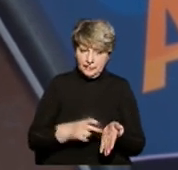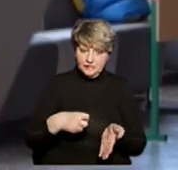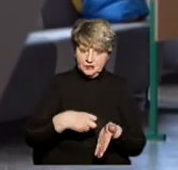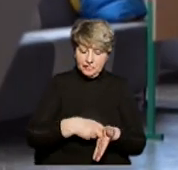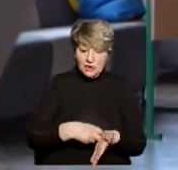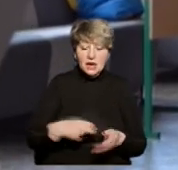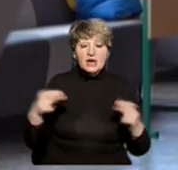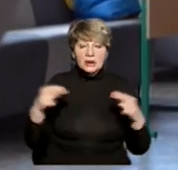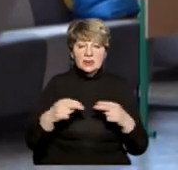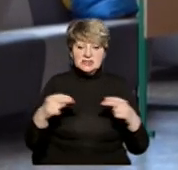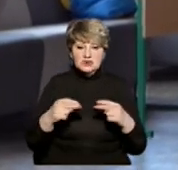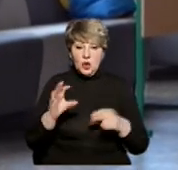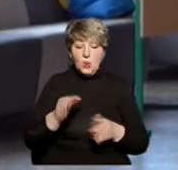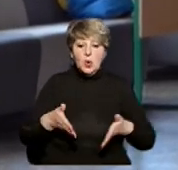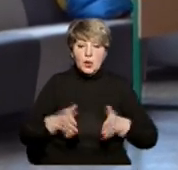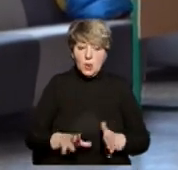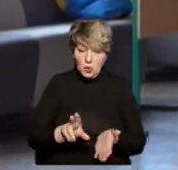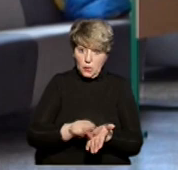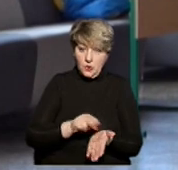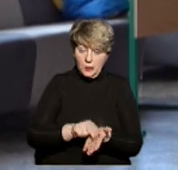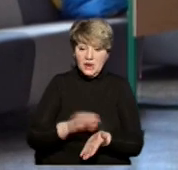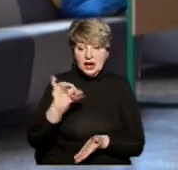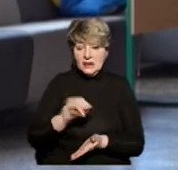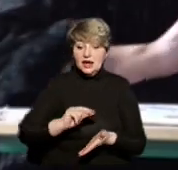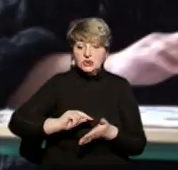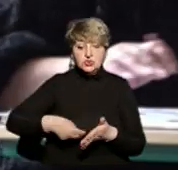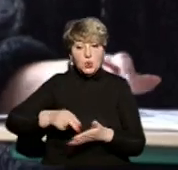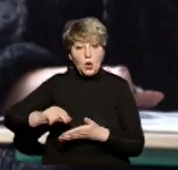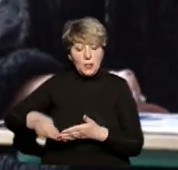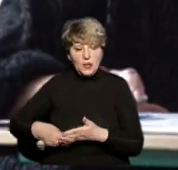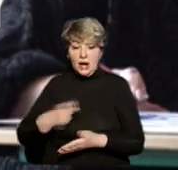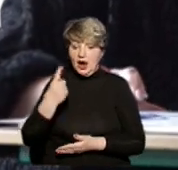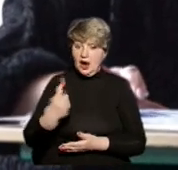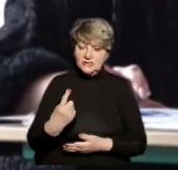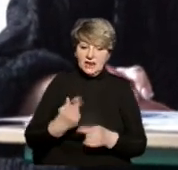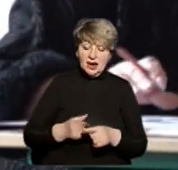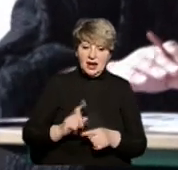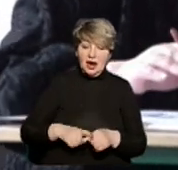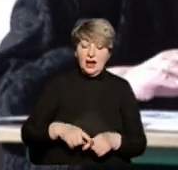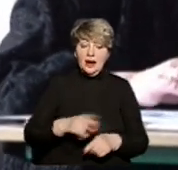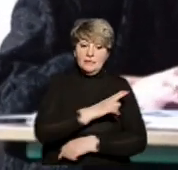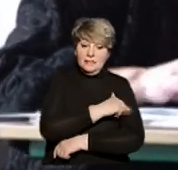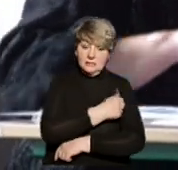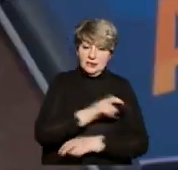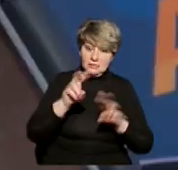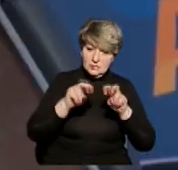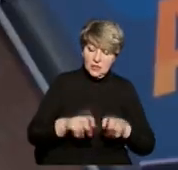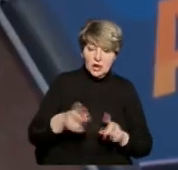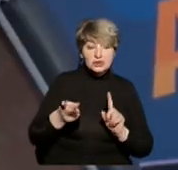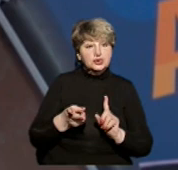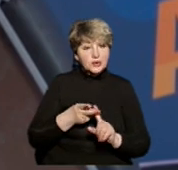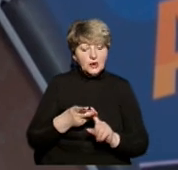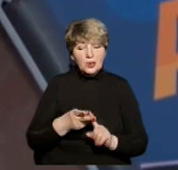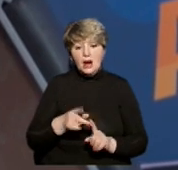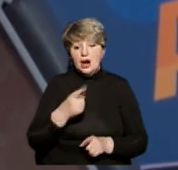копія свідоцтва про народження і обидві довідки. Одна – профілактичний осмотр, а друга – обов'язково